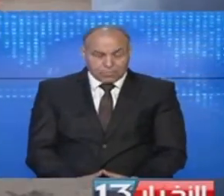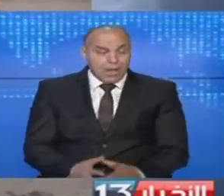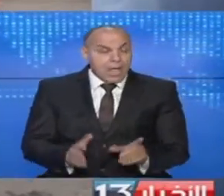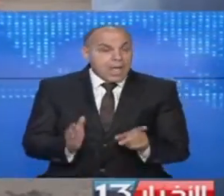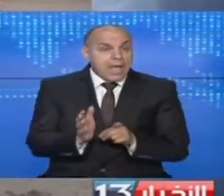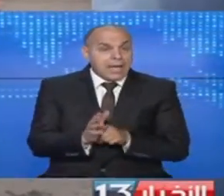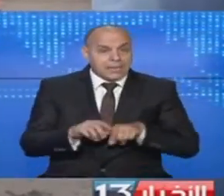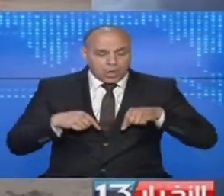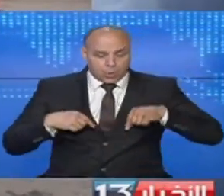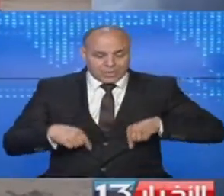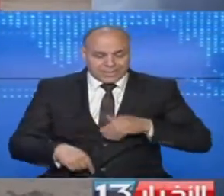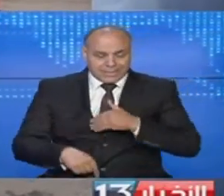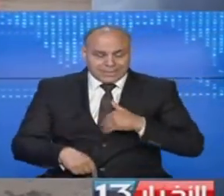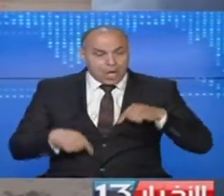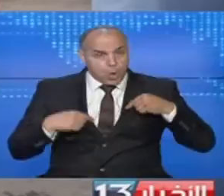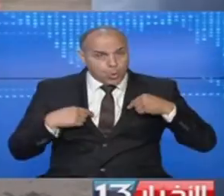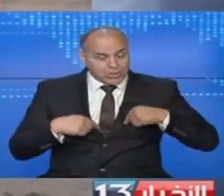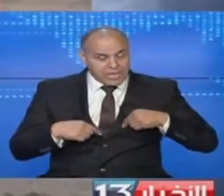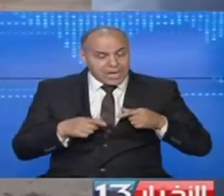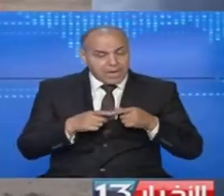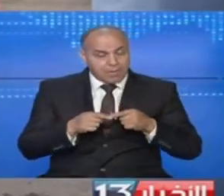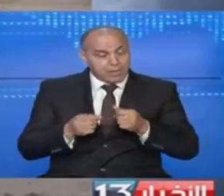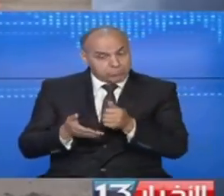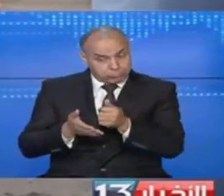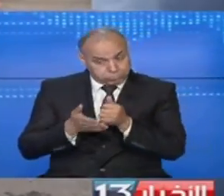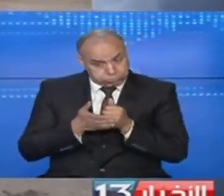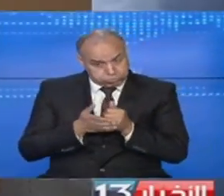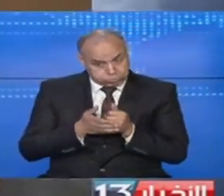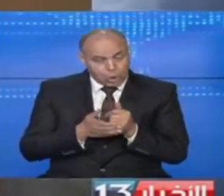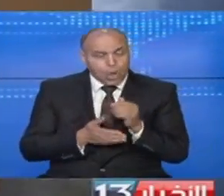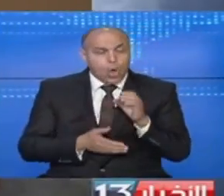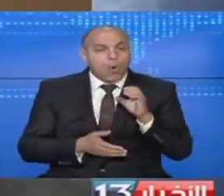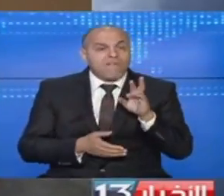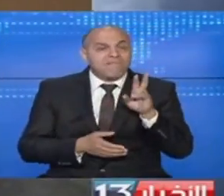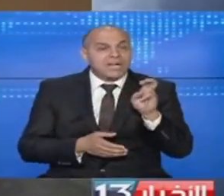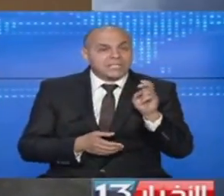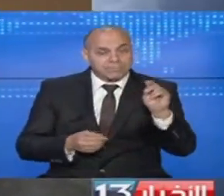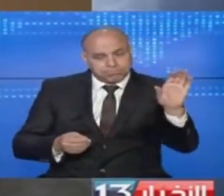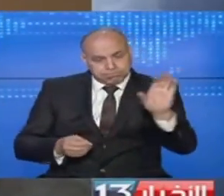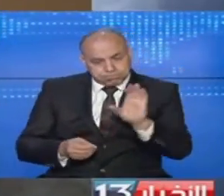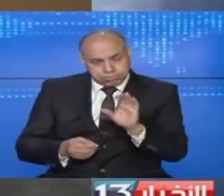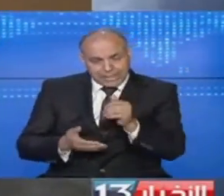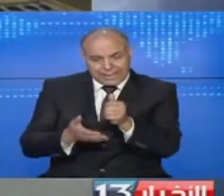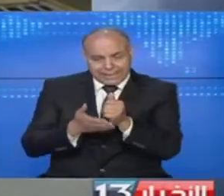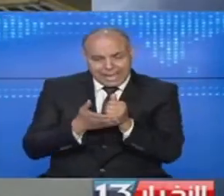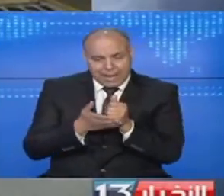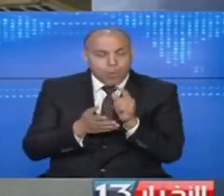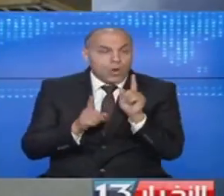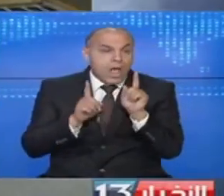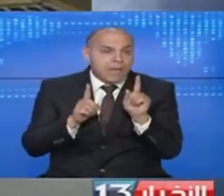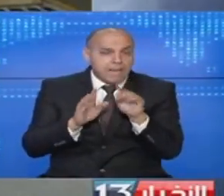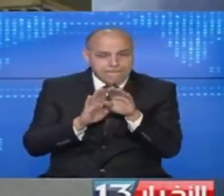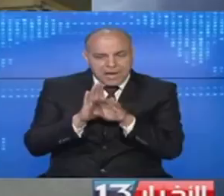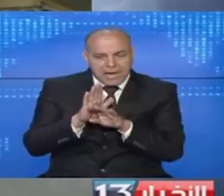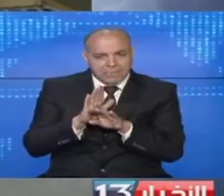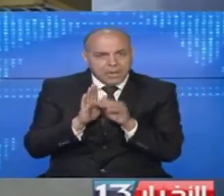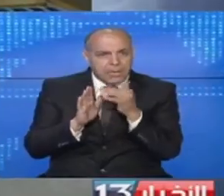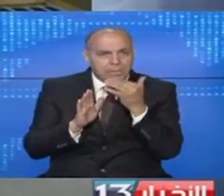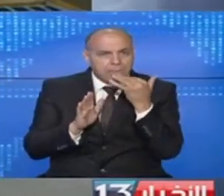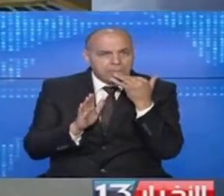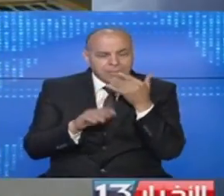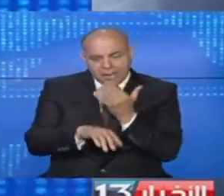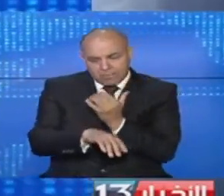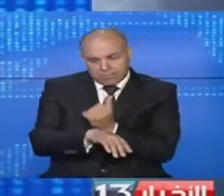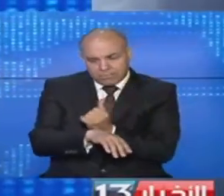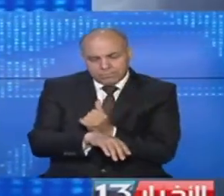وأكد وزير الصحة بأن الحكومة اليابانية تدعم منظومة كوفاكس وستضخ أموال إضافية لدعم كل ما يخص منظومة تبريد